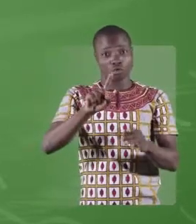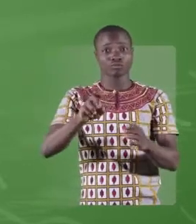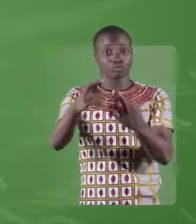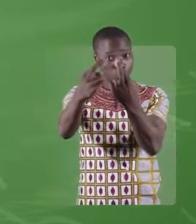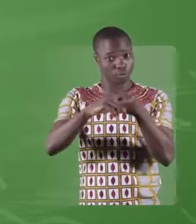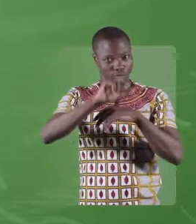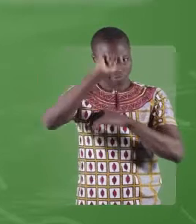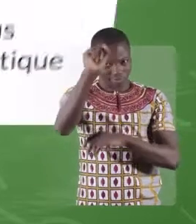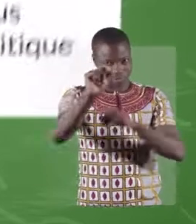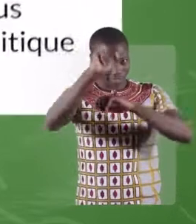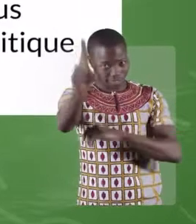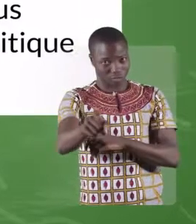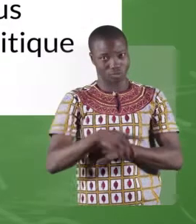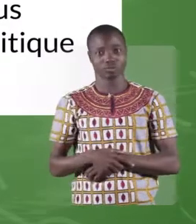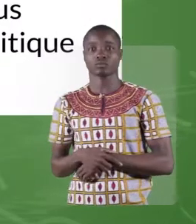questions.